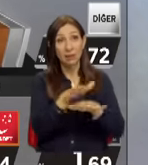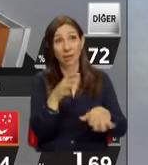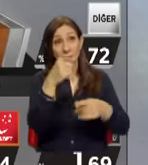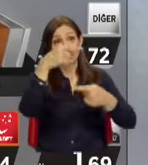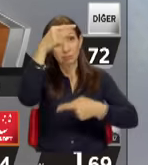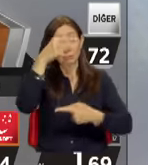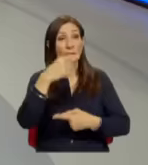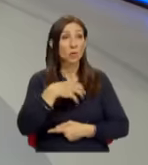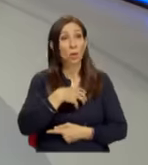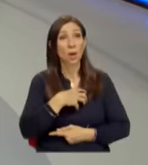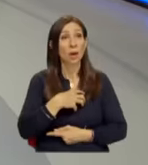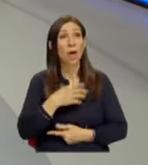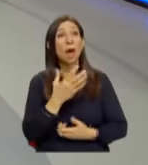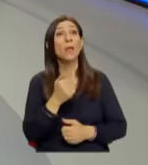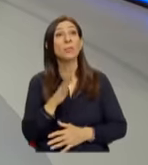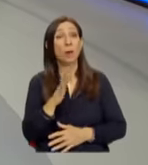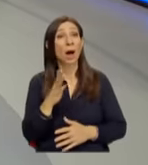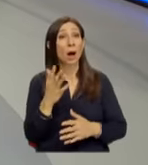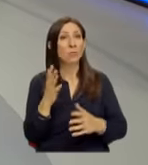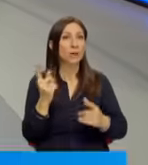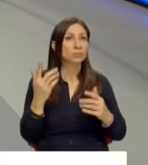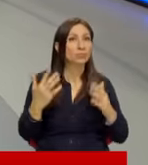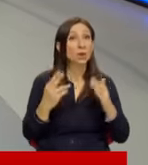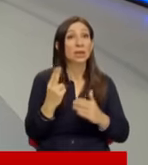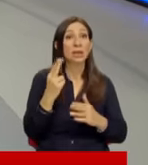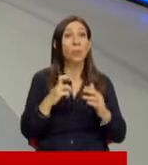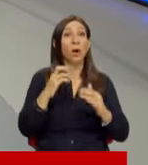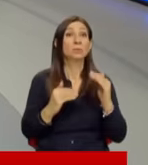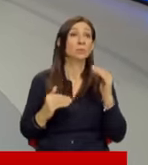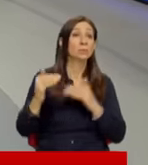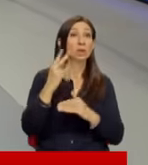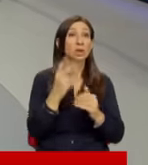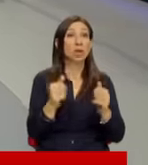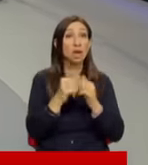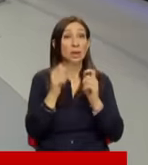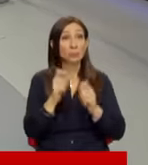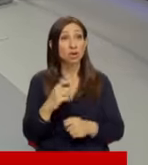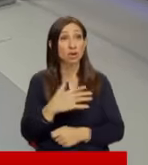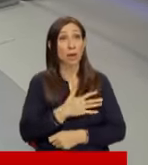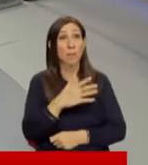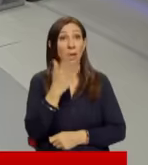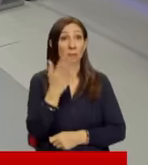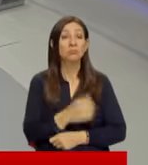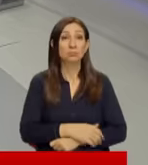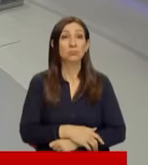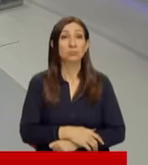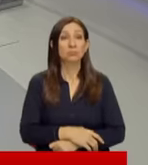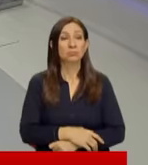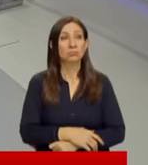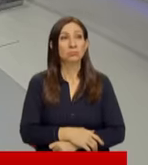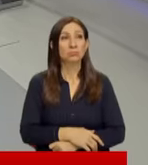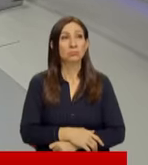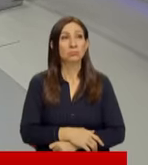şekilde. Konya'yı da sallamış, alamamış ama sallamış yani. 7 puan arttırmış oyunu. Yani neredeyse 2 katına çıkarmış evet, CHP oyunu. Doğru. Bu da önemli.